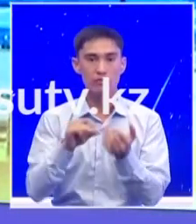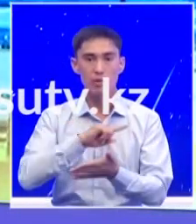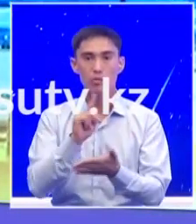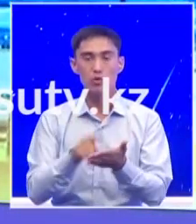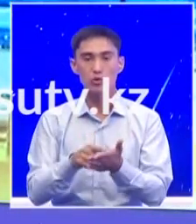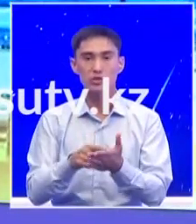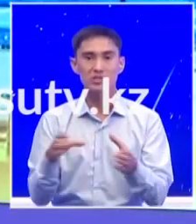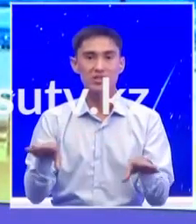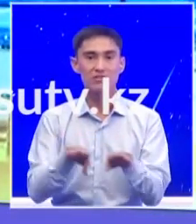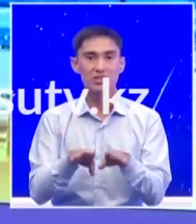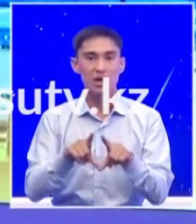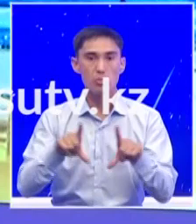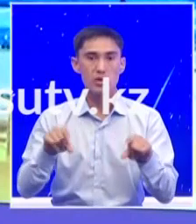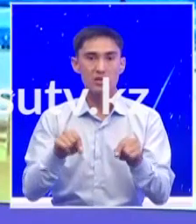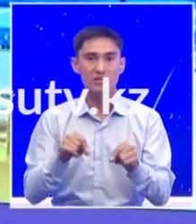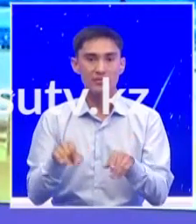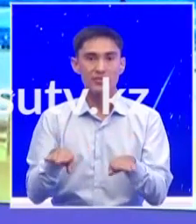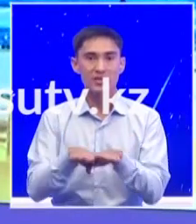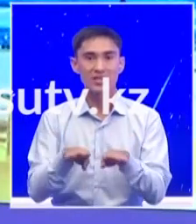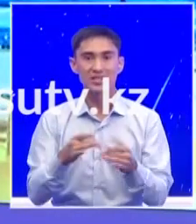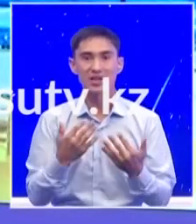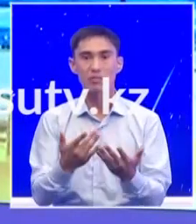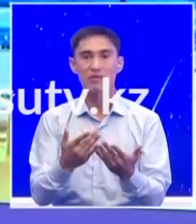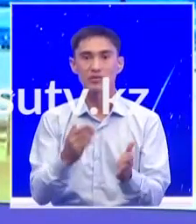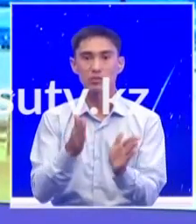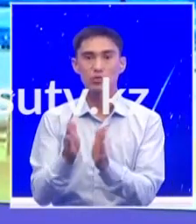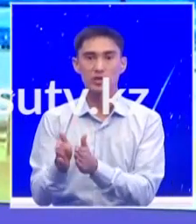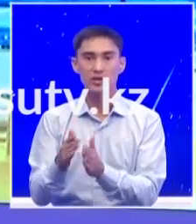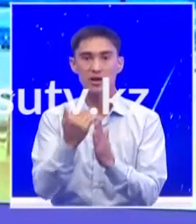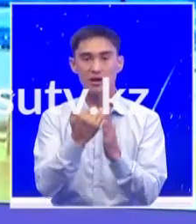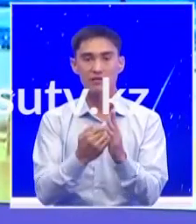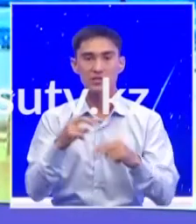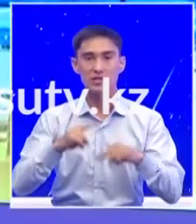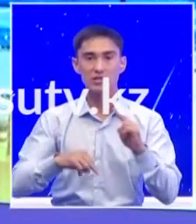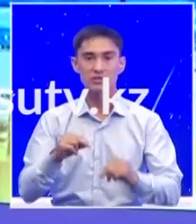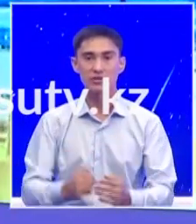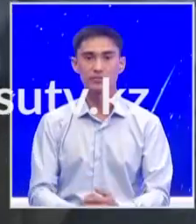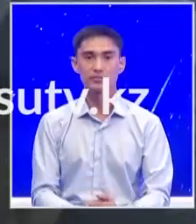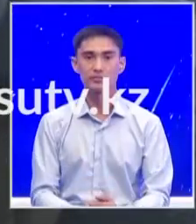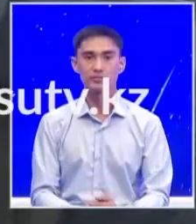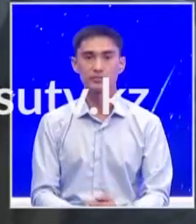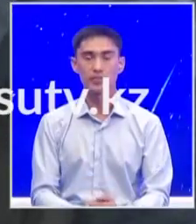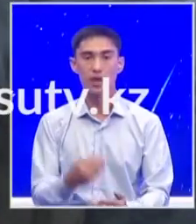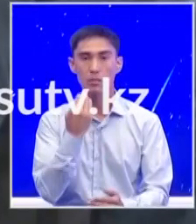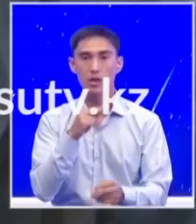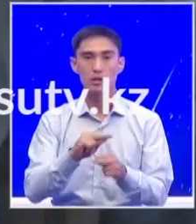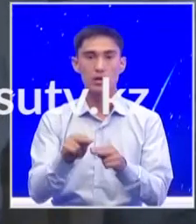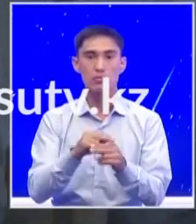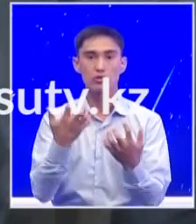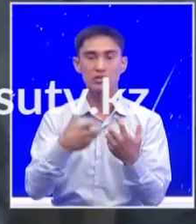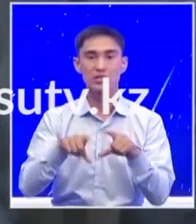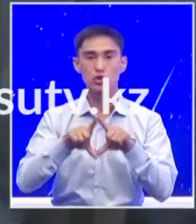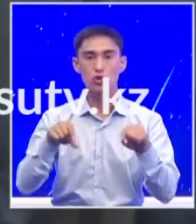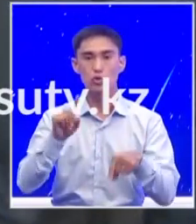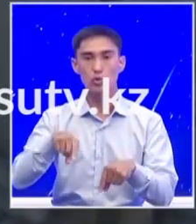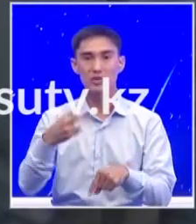вопросы соответствия объектов требованиям и соблюдения графика строительства. Подробнее в сюжете. Капитальный ремонт в средней школе номер